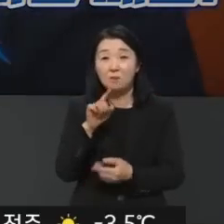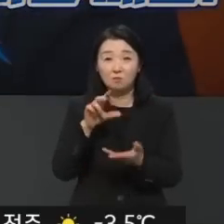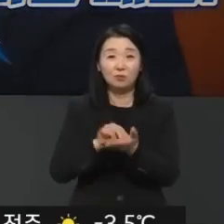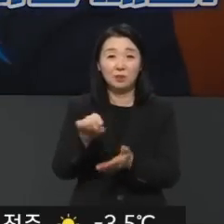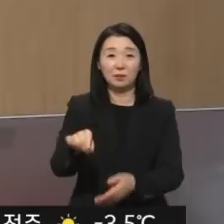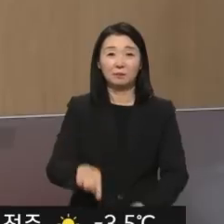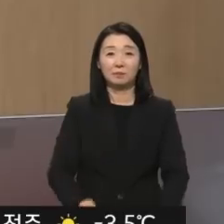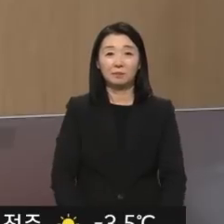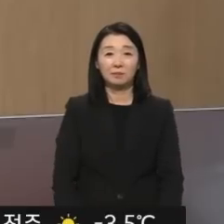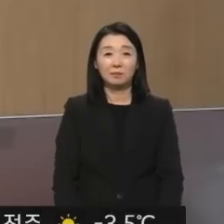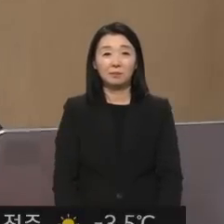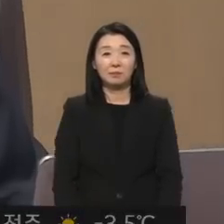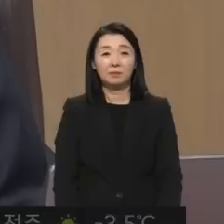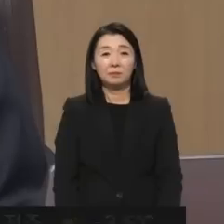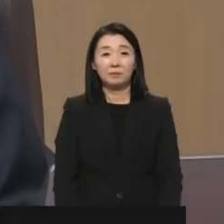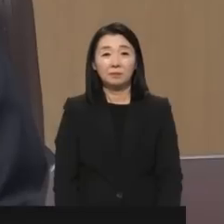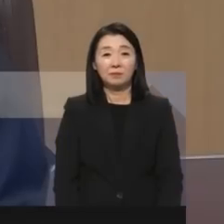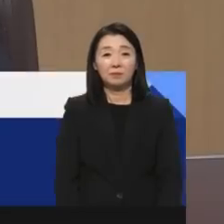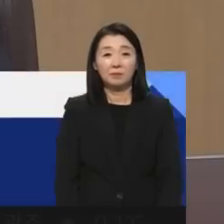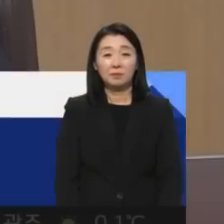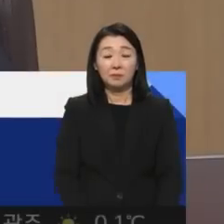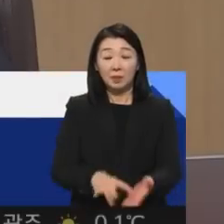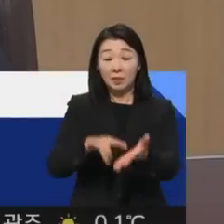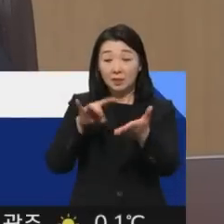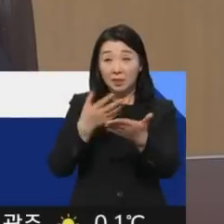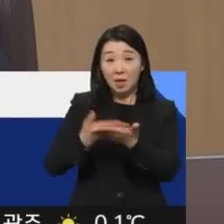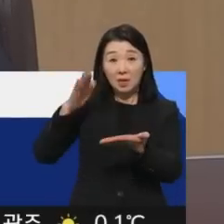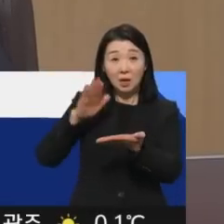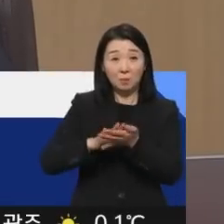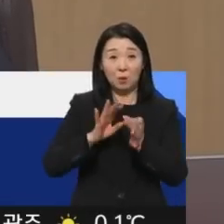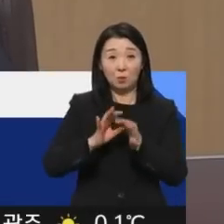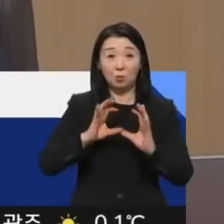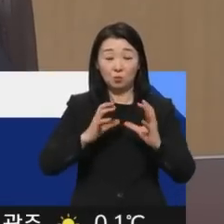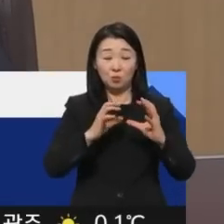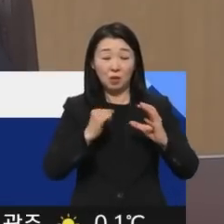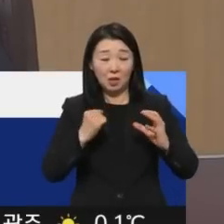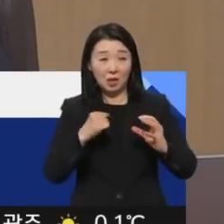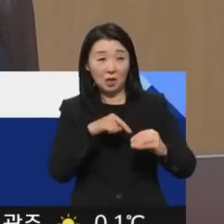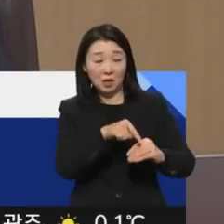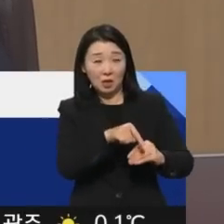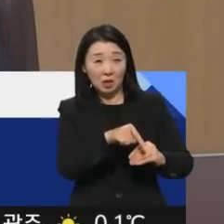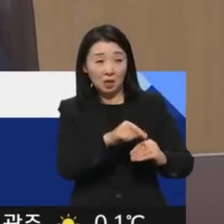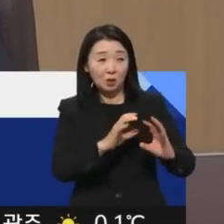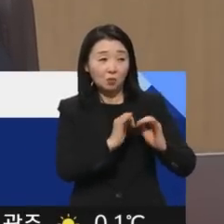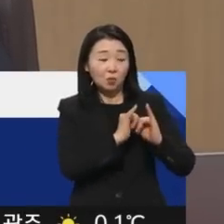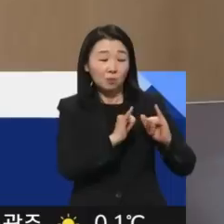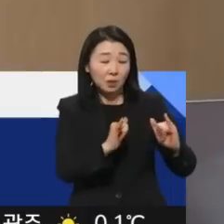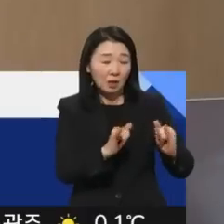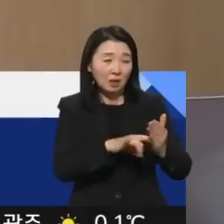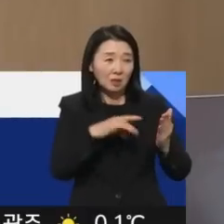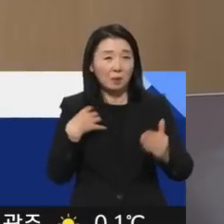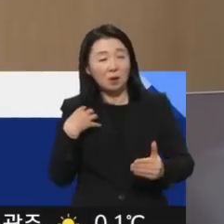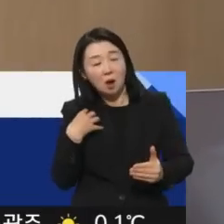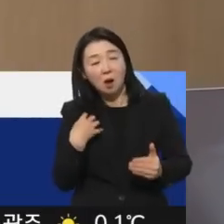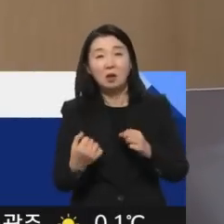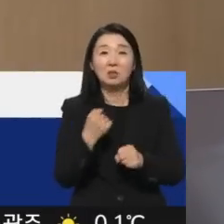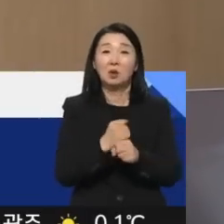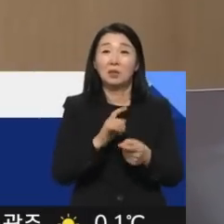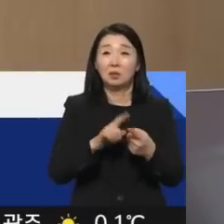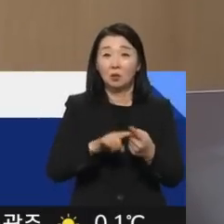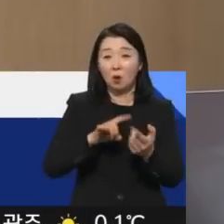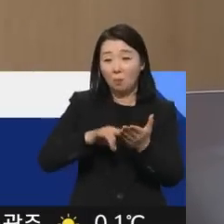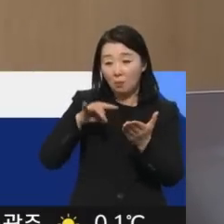겁니다. 세제 개편을 통해 국민의 과도한 세 부담을 정상화하고 법인세를